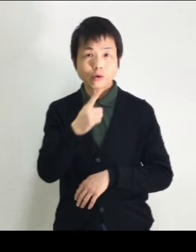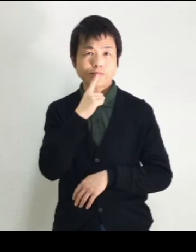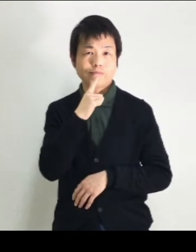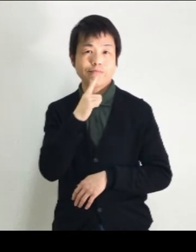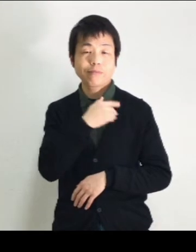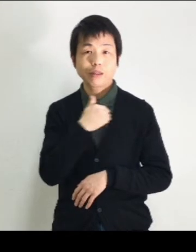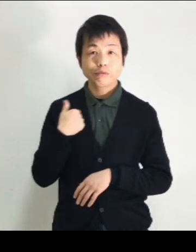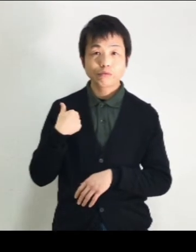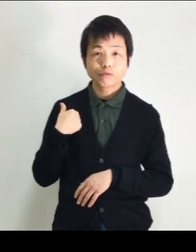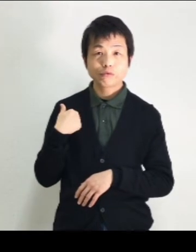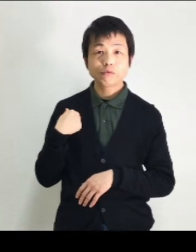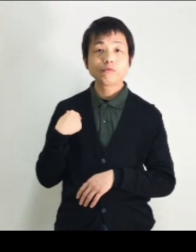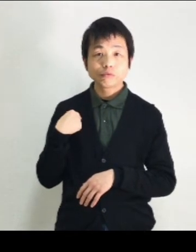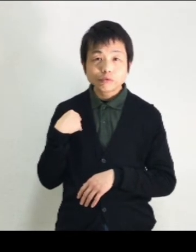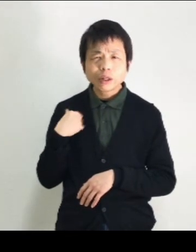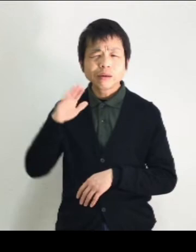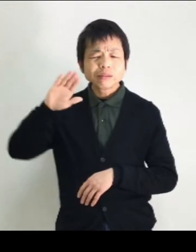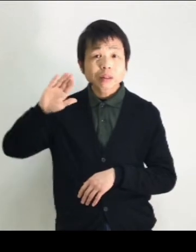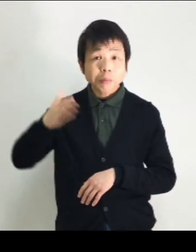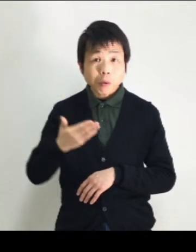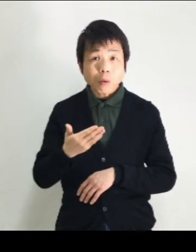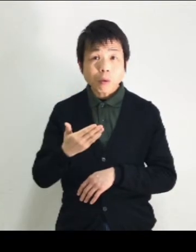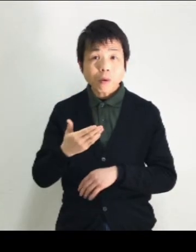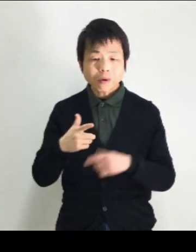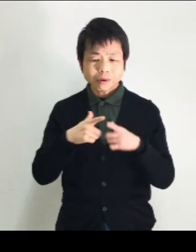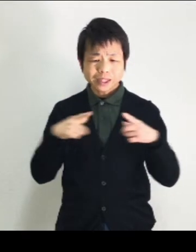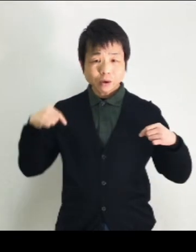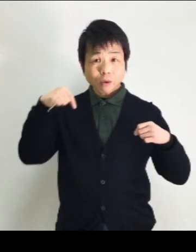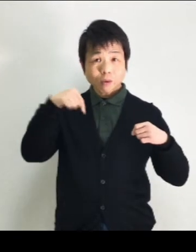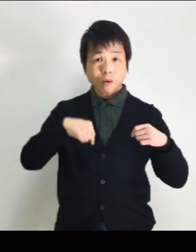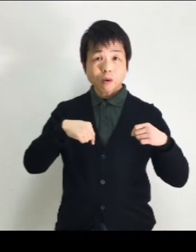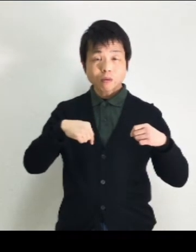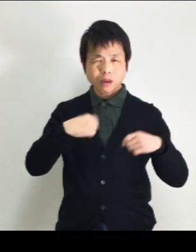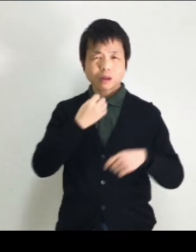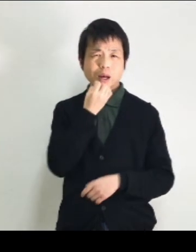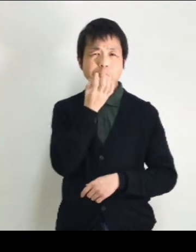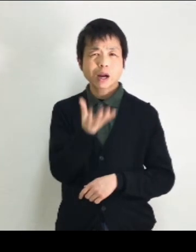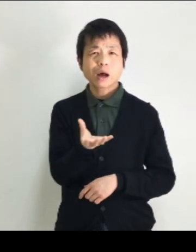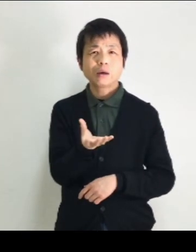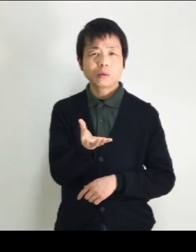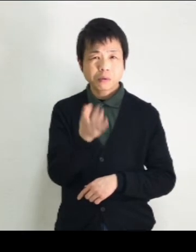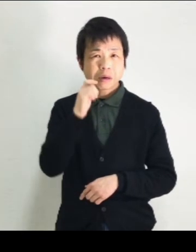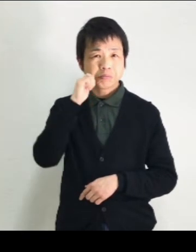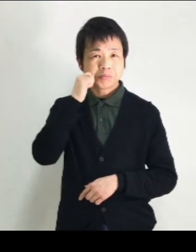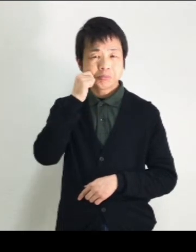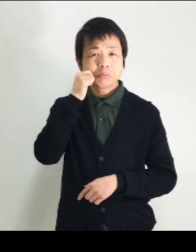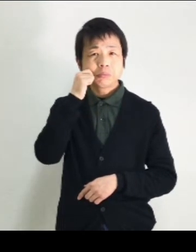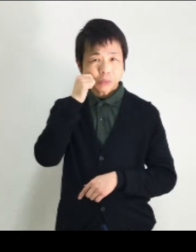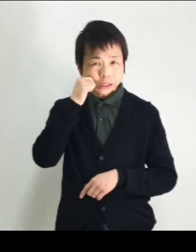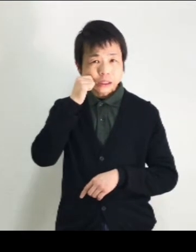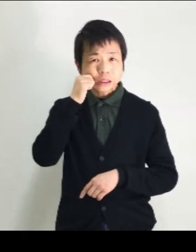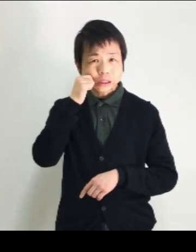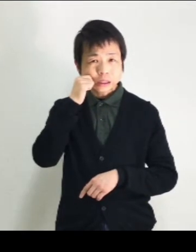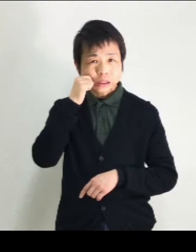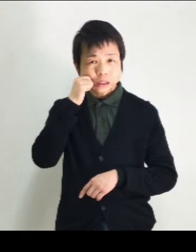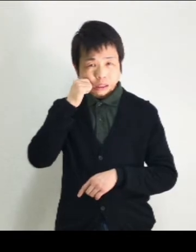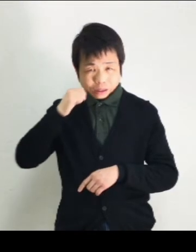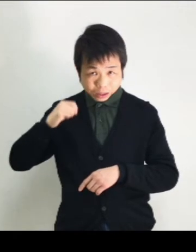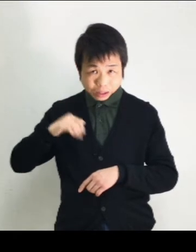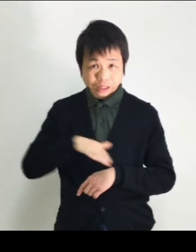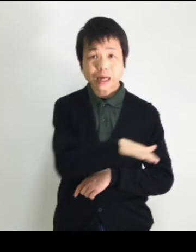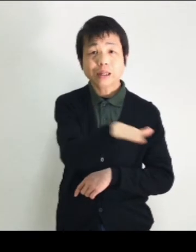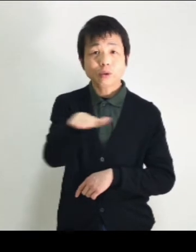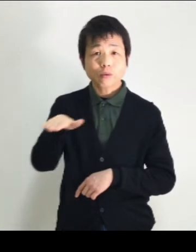こういうことを言えるけれども、日本の場合はまだまだカミングアウトが難しい環境だ